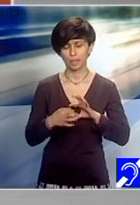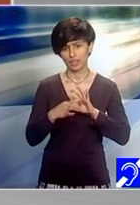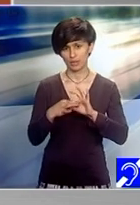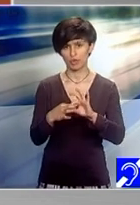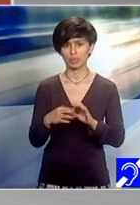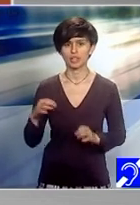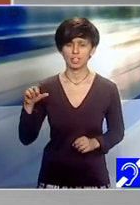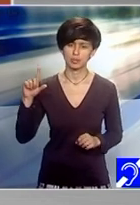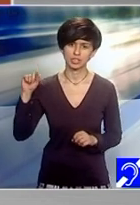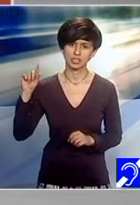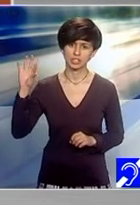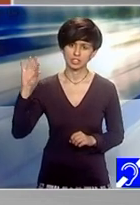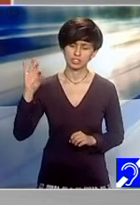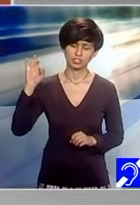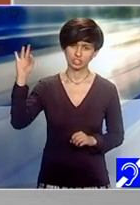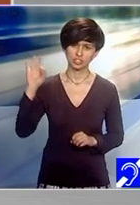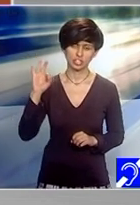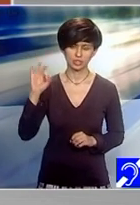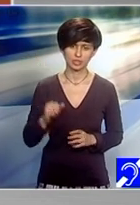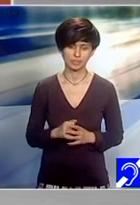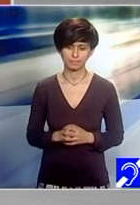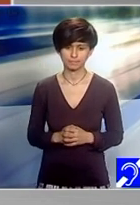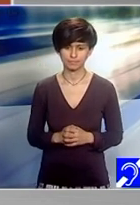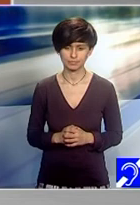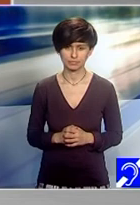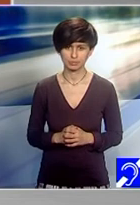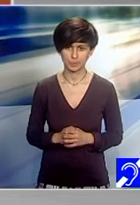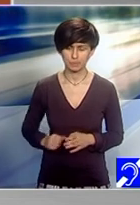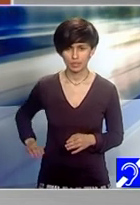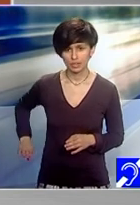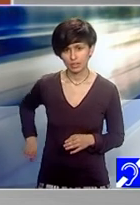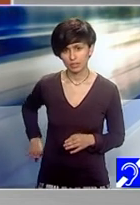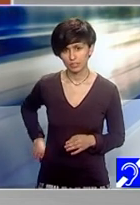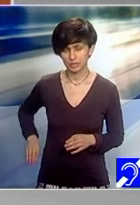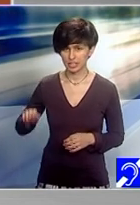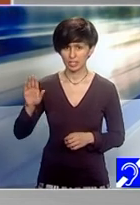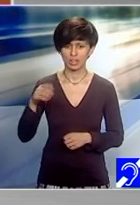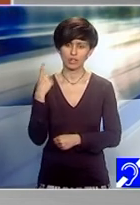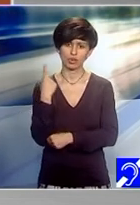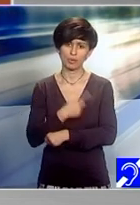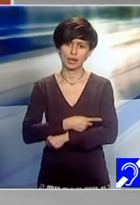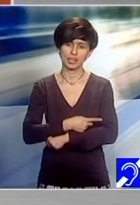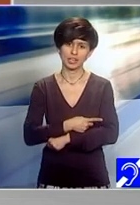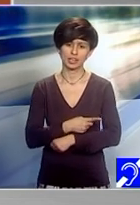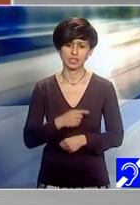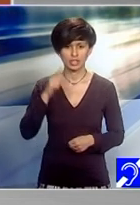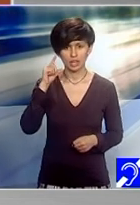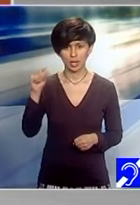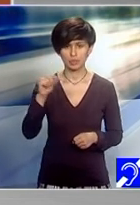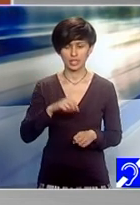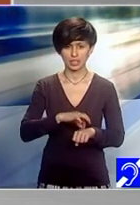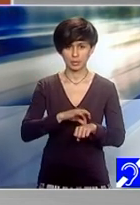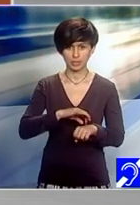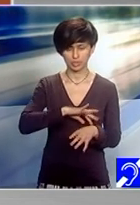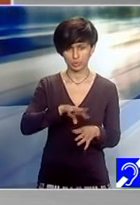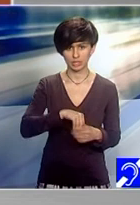50%. Dar femeile, am identificat chiar o barieră din partea femeilor în a se adresa medicului de familie pentru acest